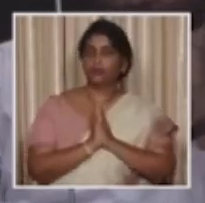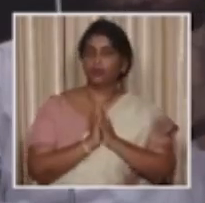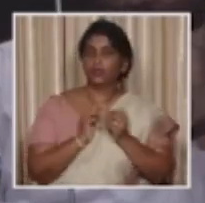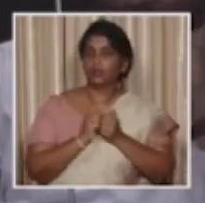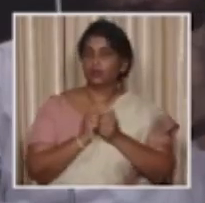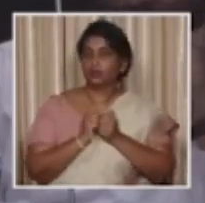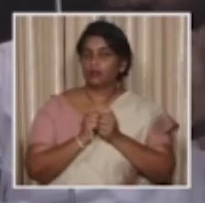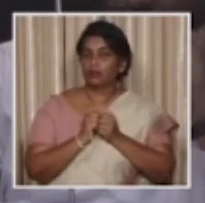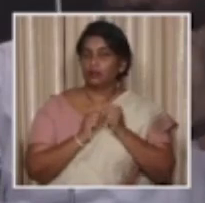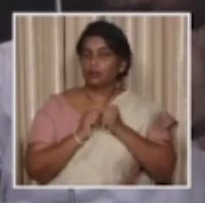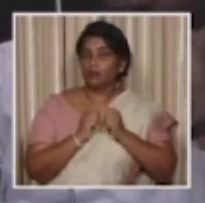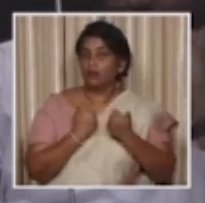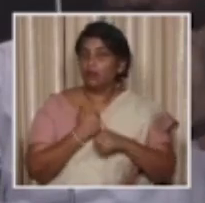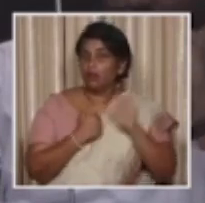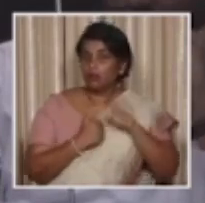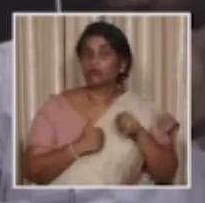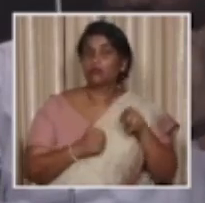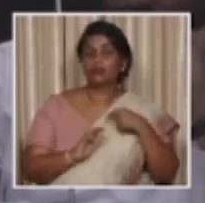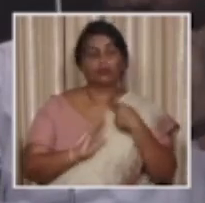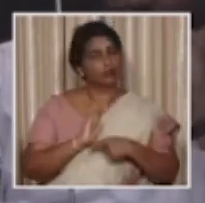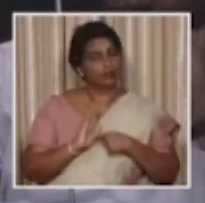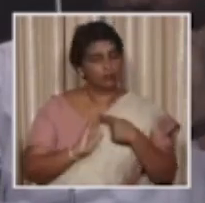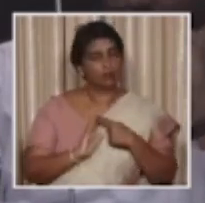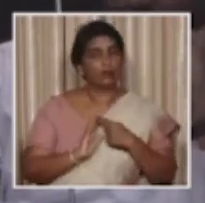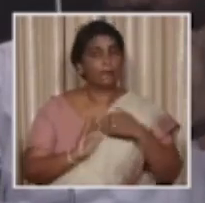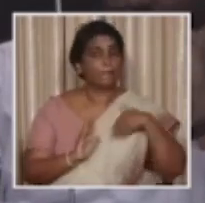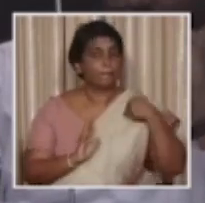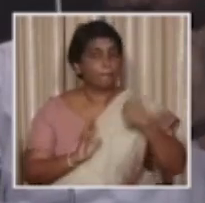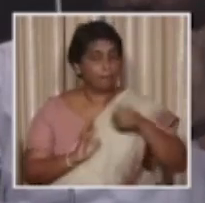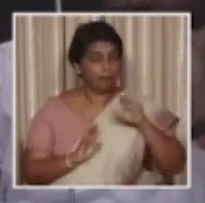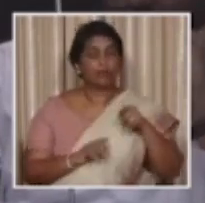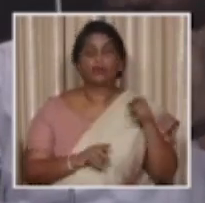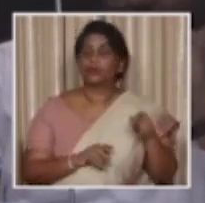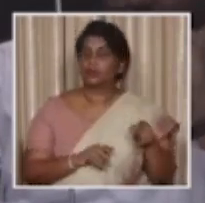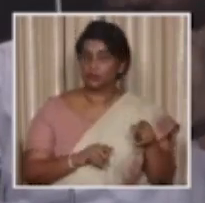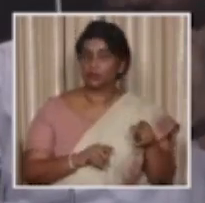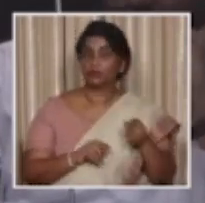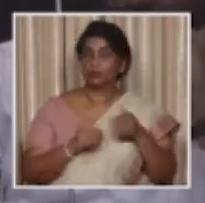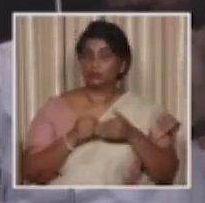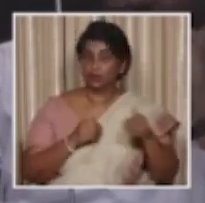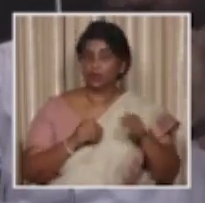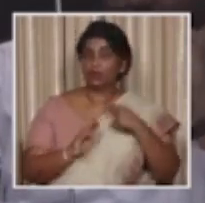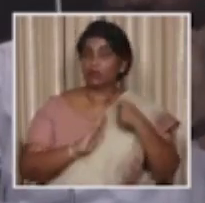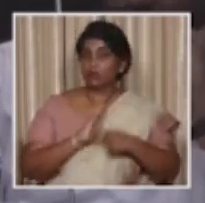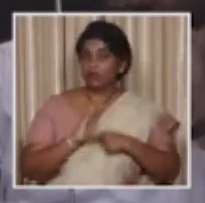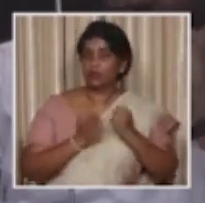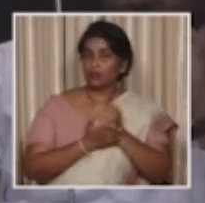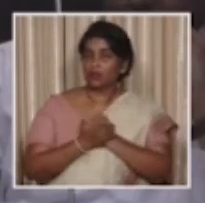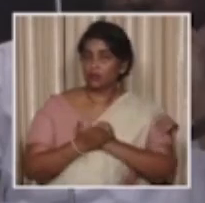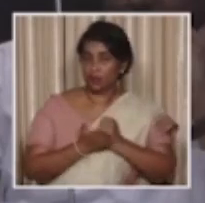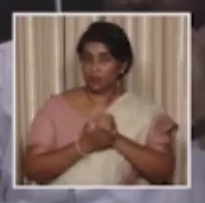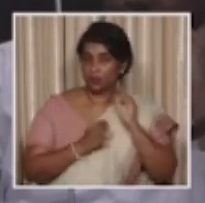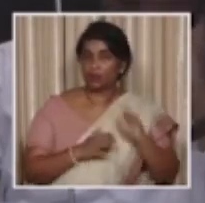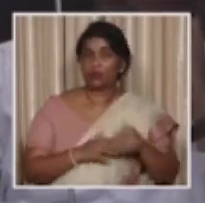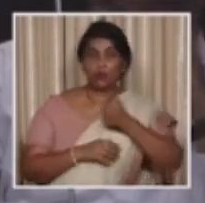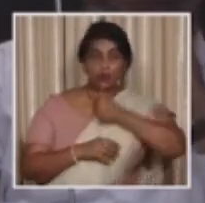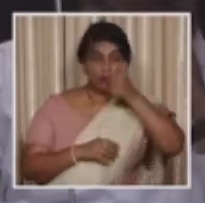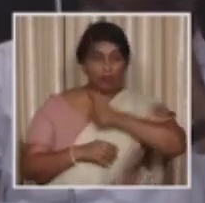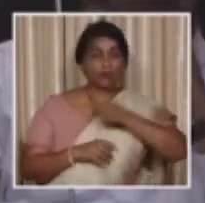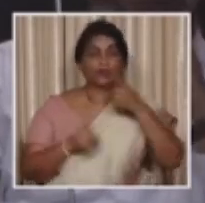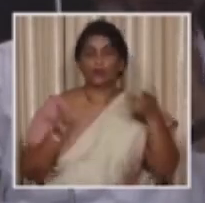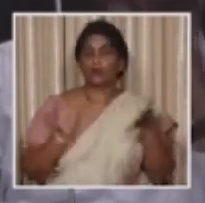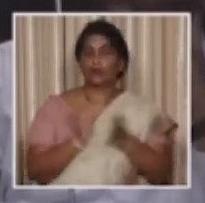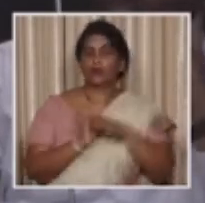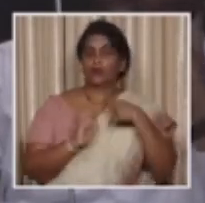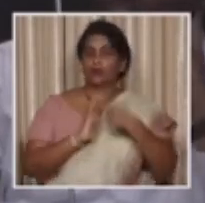වෙලා බිහි වෙලා තිබෙන්නේ මේ රටේ මූලික වශයෙන්ම මේ තිබෙන රටේ සෑම අංශයකම තිබෙන හොරකමත් එක්ක